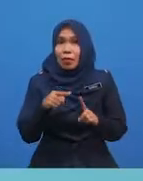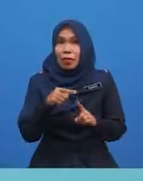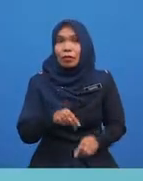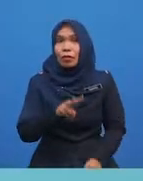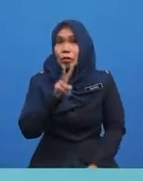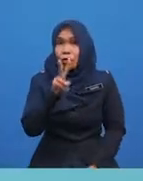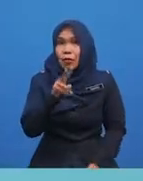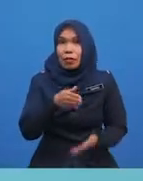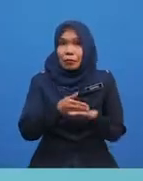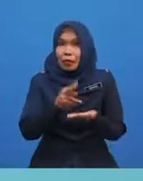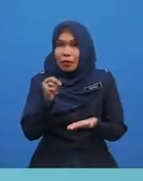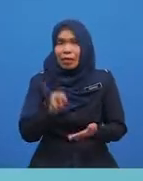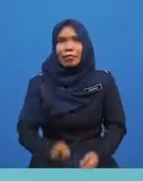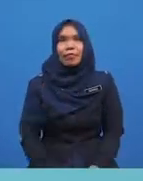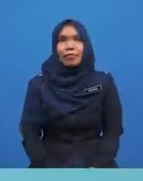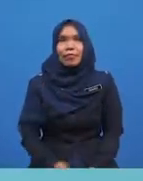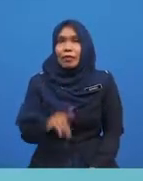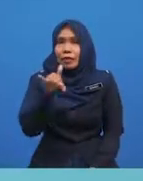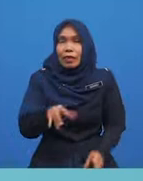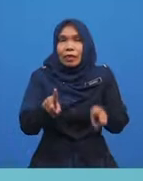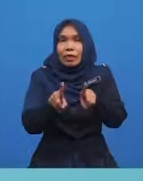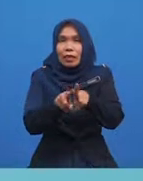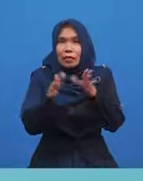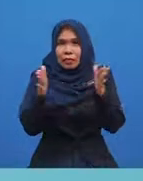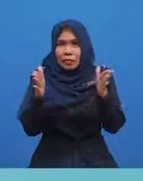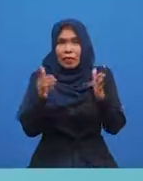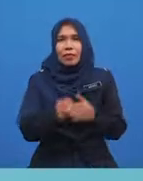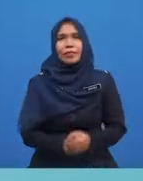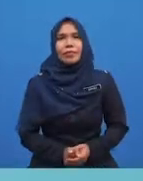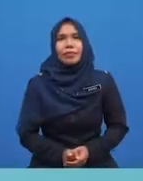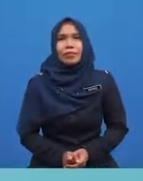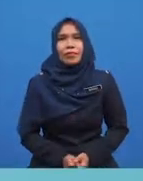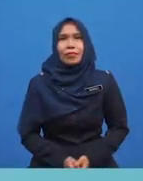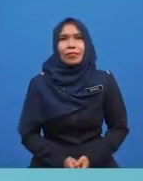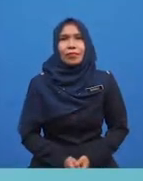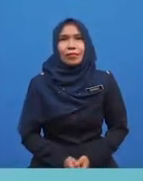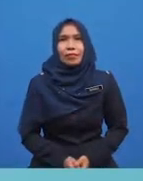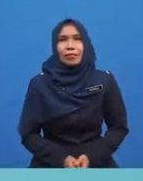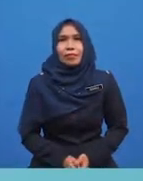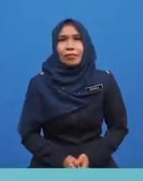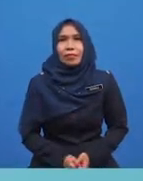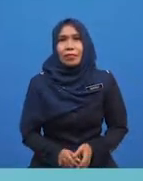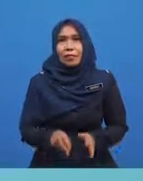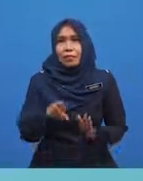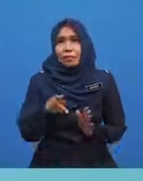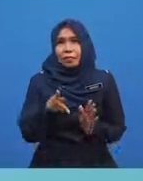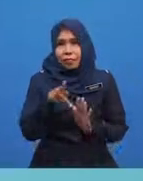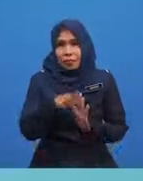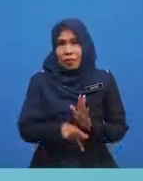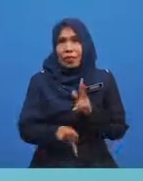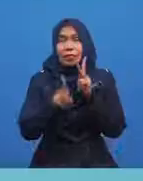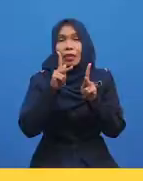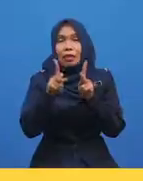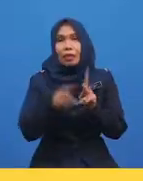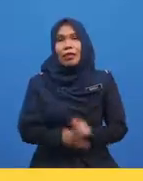sama besar dan kamu telah diperkenalkan dengan perkataan setengah dan